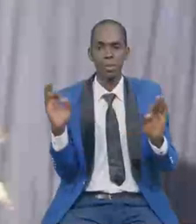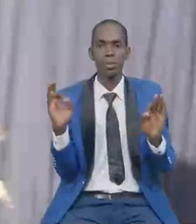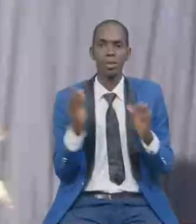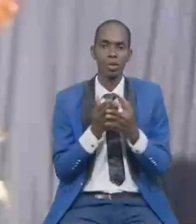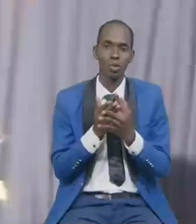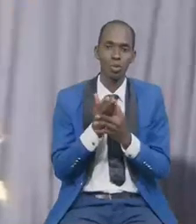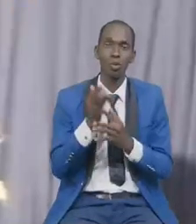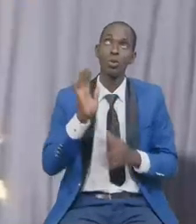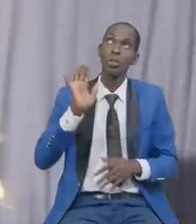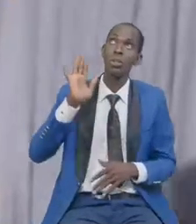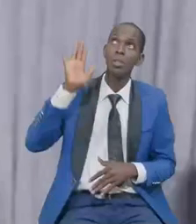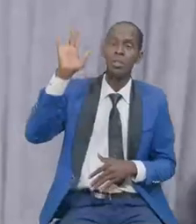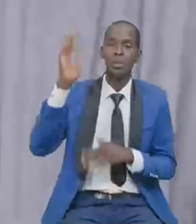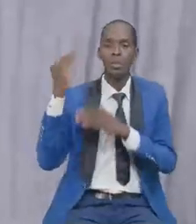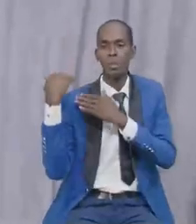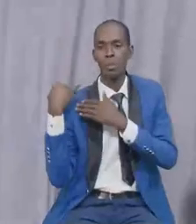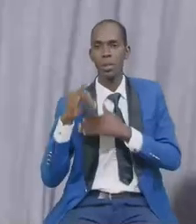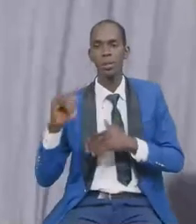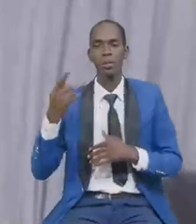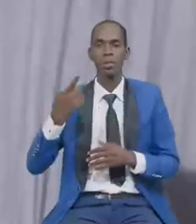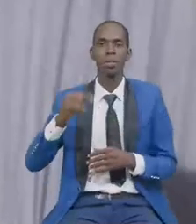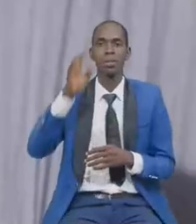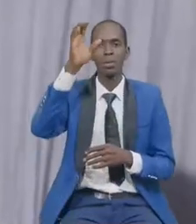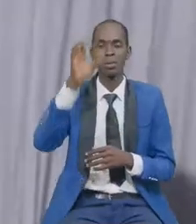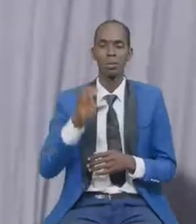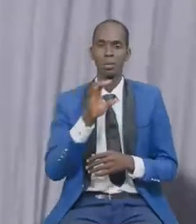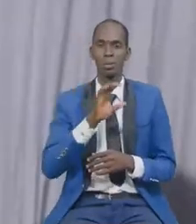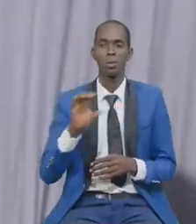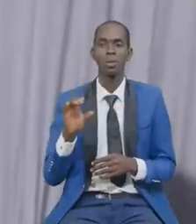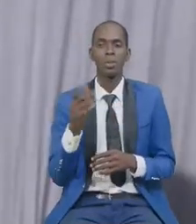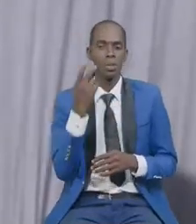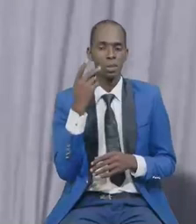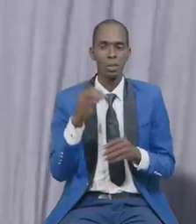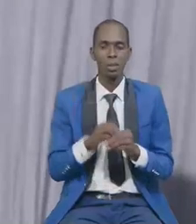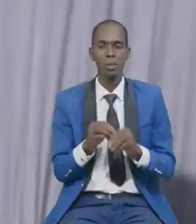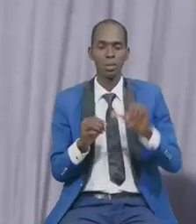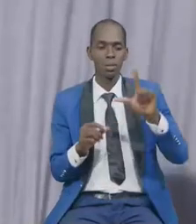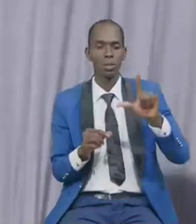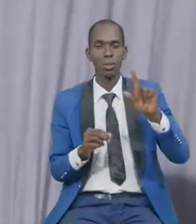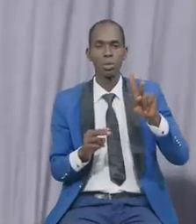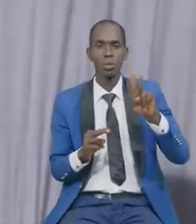par le port de la croix. Luc 23.